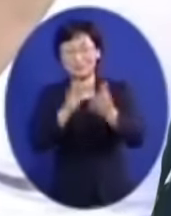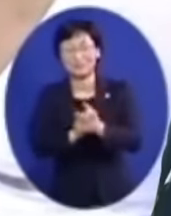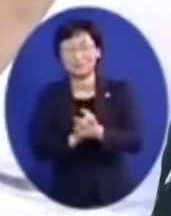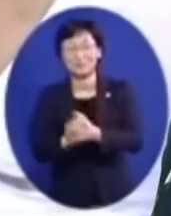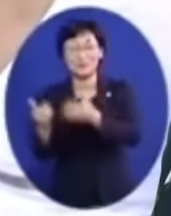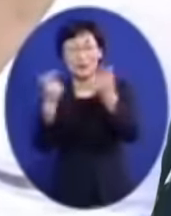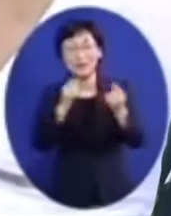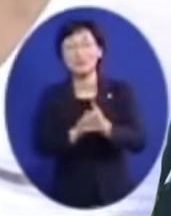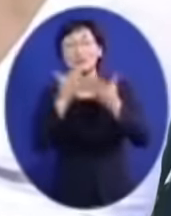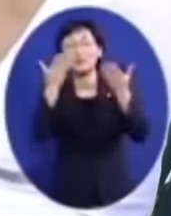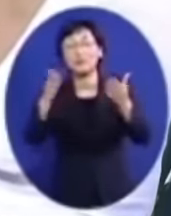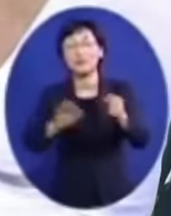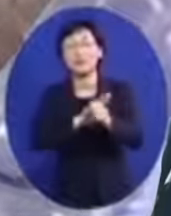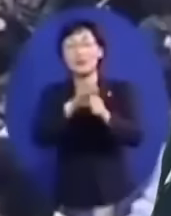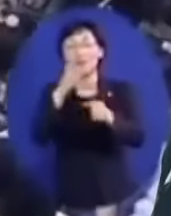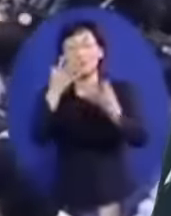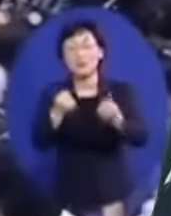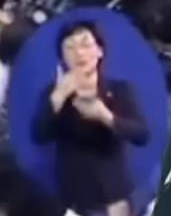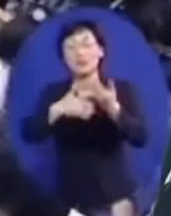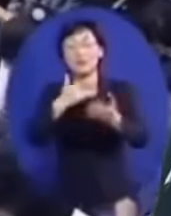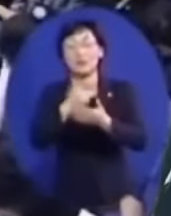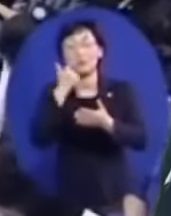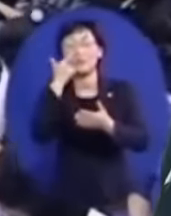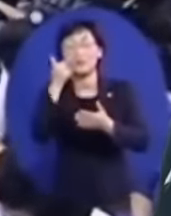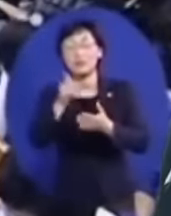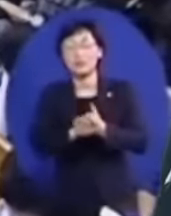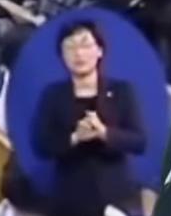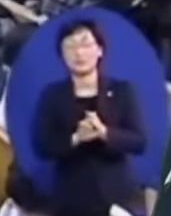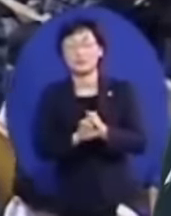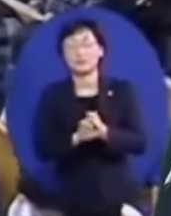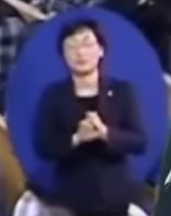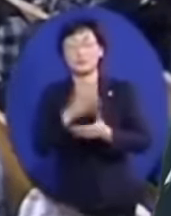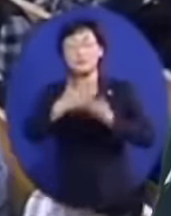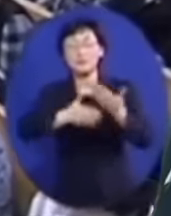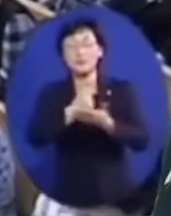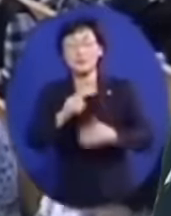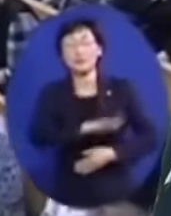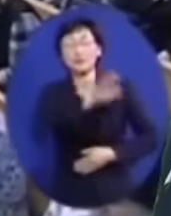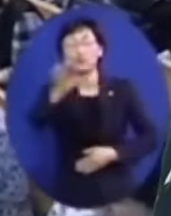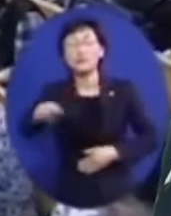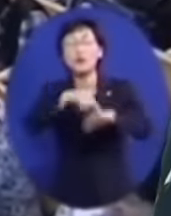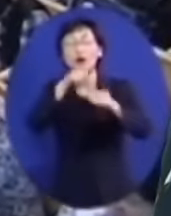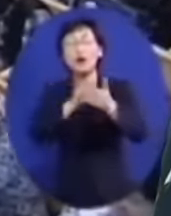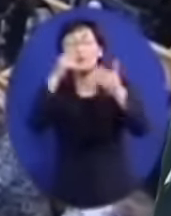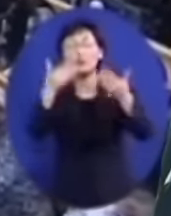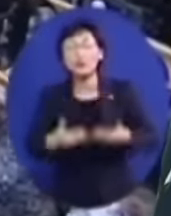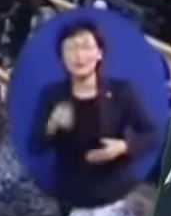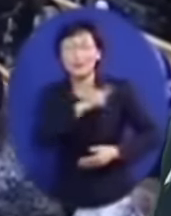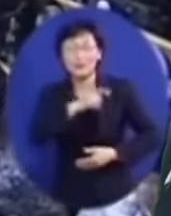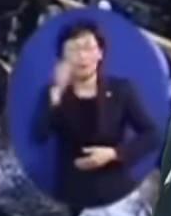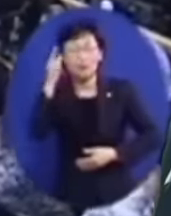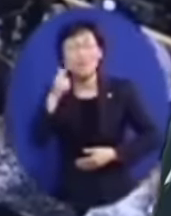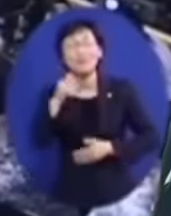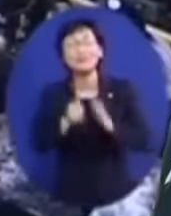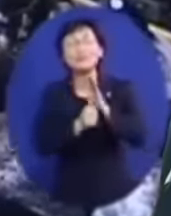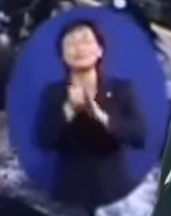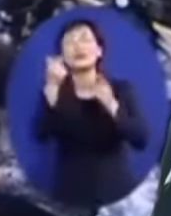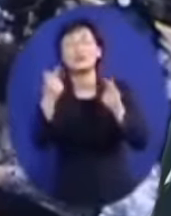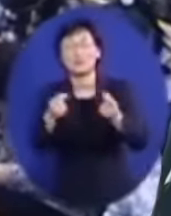우리 기도드리겠습니다. 사랑이 많으신 우리 아버지 하나님, 하나님이 우리 가운데 주신 것 중에 가장 위대한 것이 희망입니다.